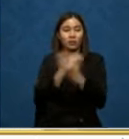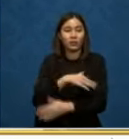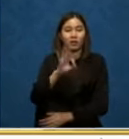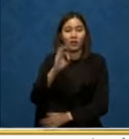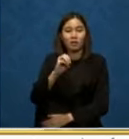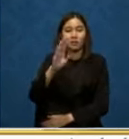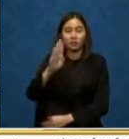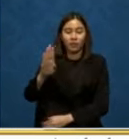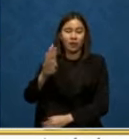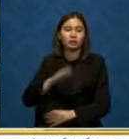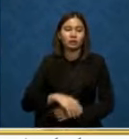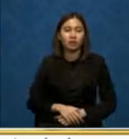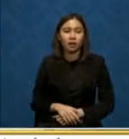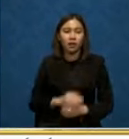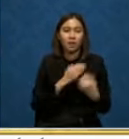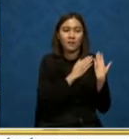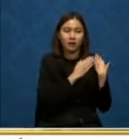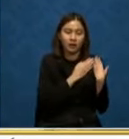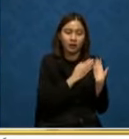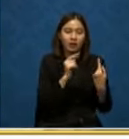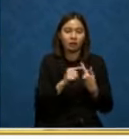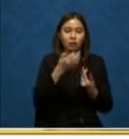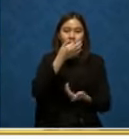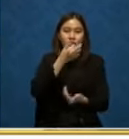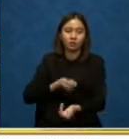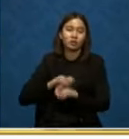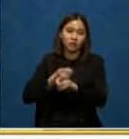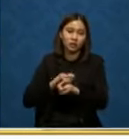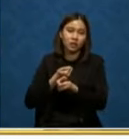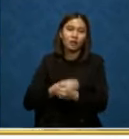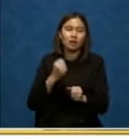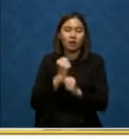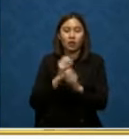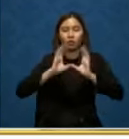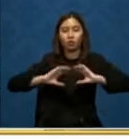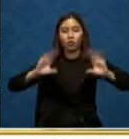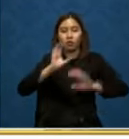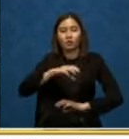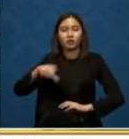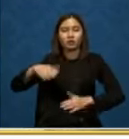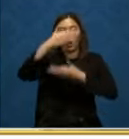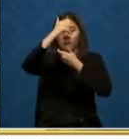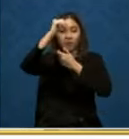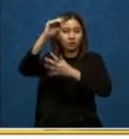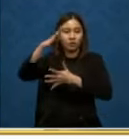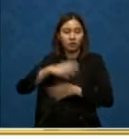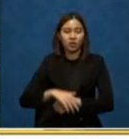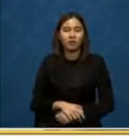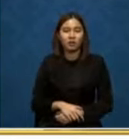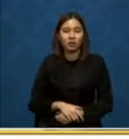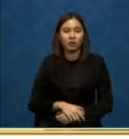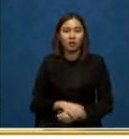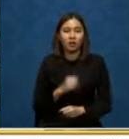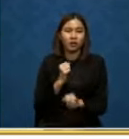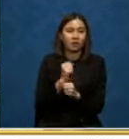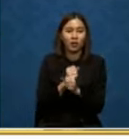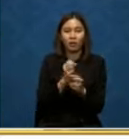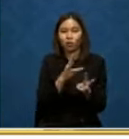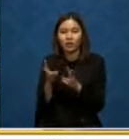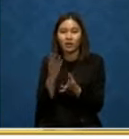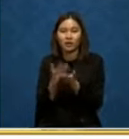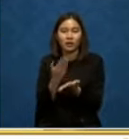90บาทซึ่งเป็นภาระกับเกษตรกรอีกหน่วยงานราชการยังกับเพิกเฉยไม่พูดถึงว่าจะดำเนินการจ่าย